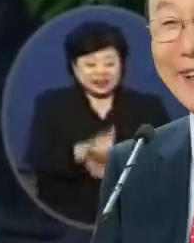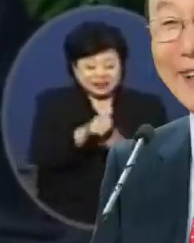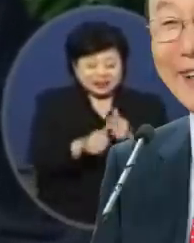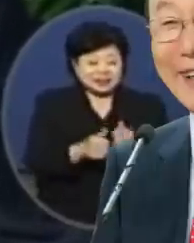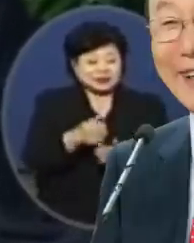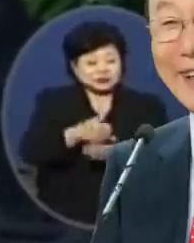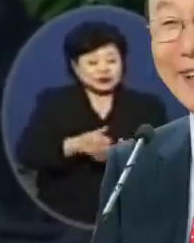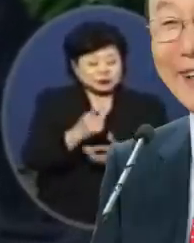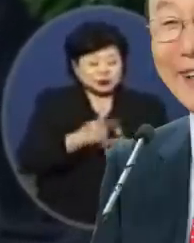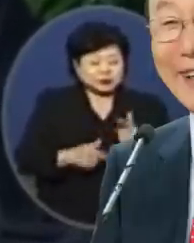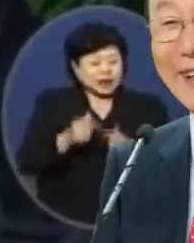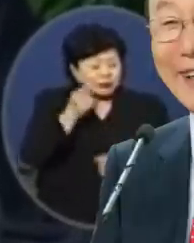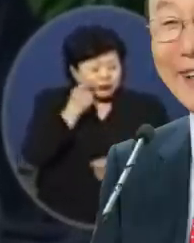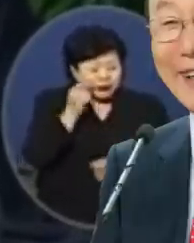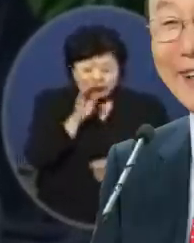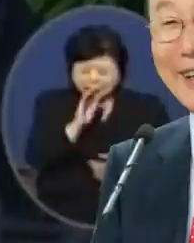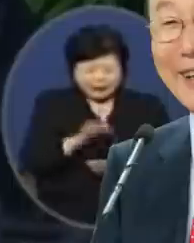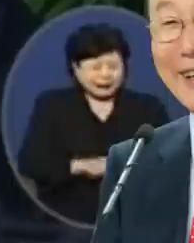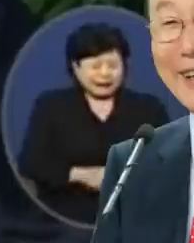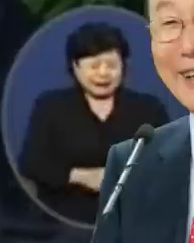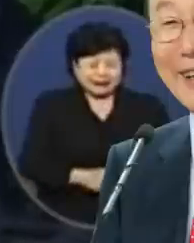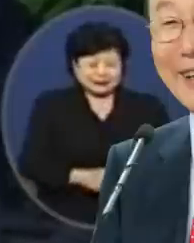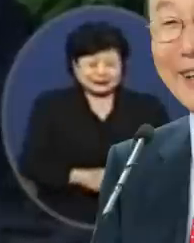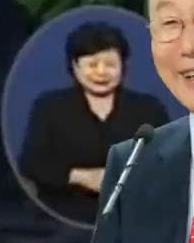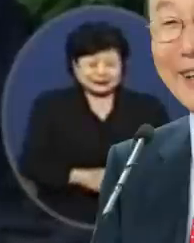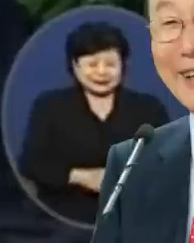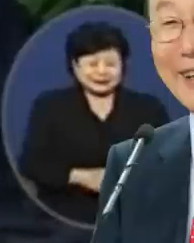하나님이 누룽지보다 못하다면 큰일 납니다.